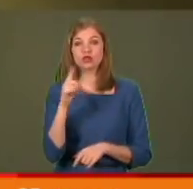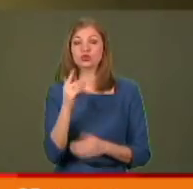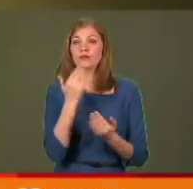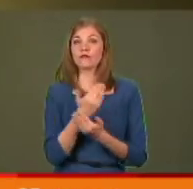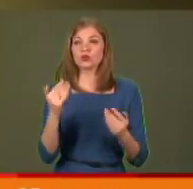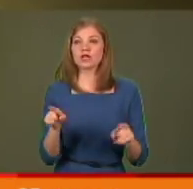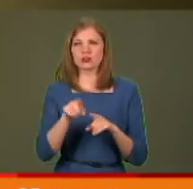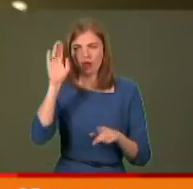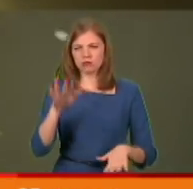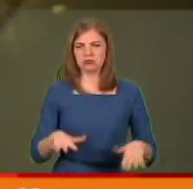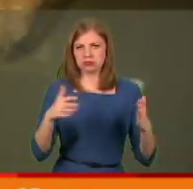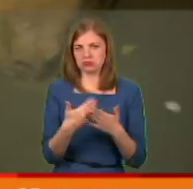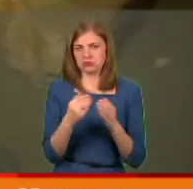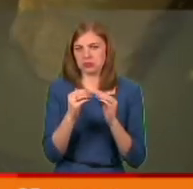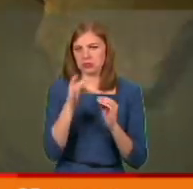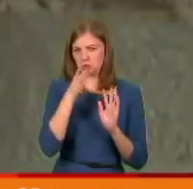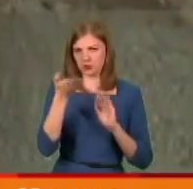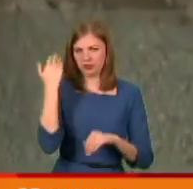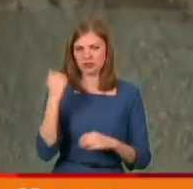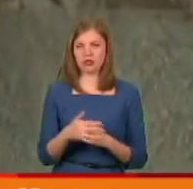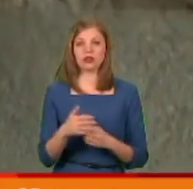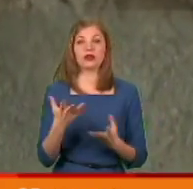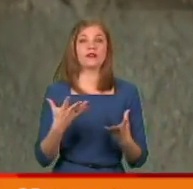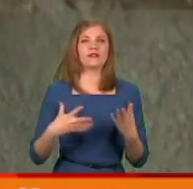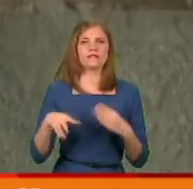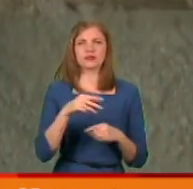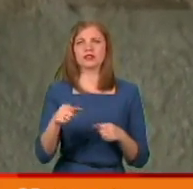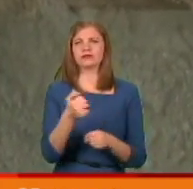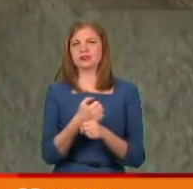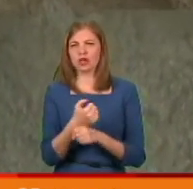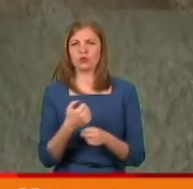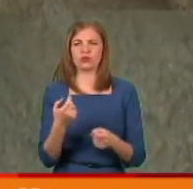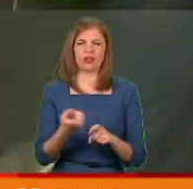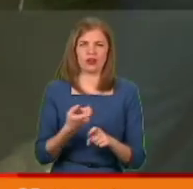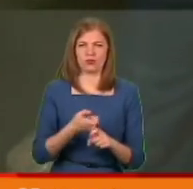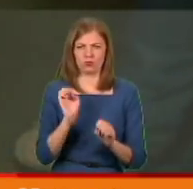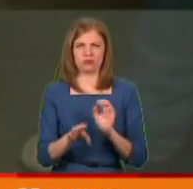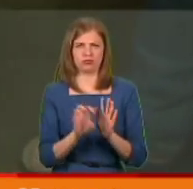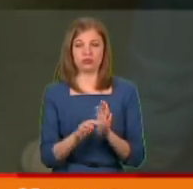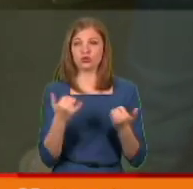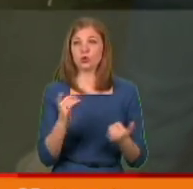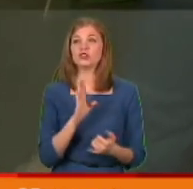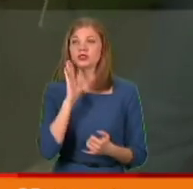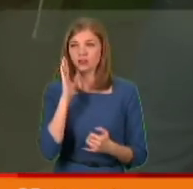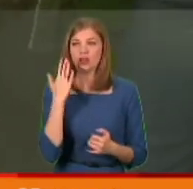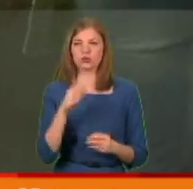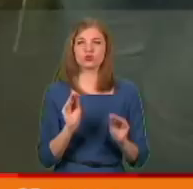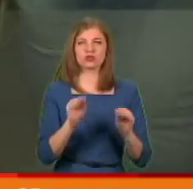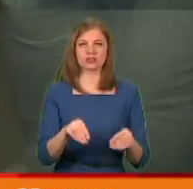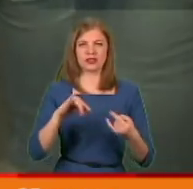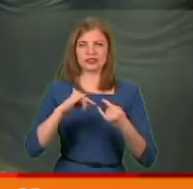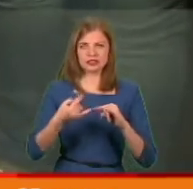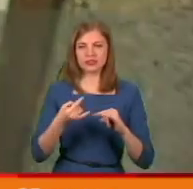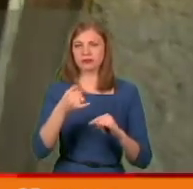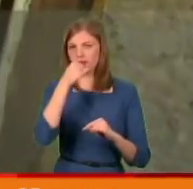востаннє їх так заливало років зо 10 тому. Все тримають, закрутки, картоплю, все, всі. Сьогодні вже зранку ставили якісь цеглини і